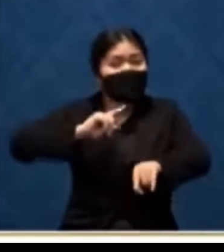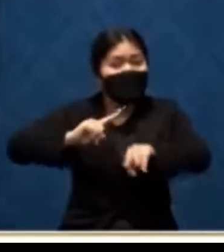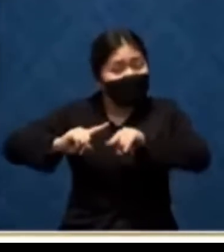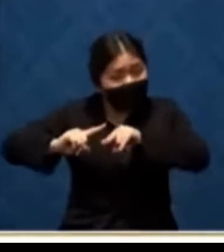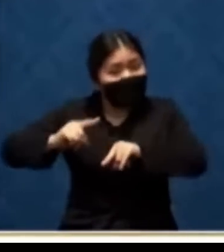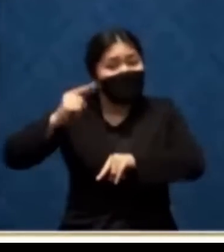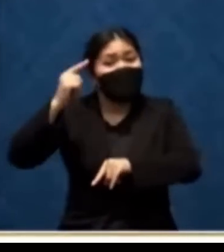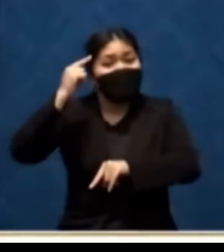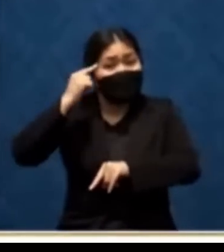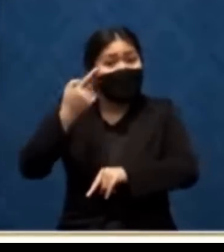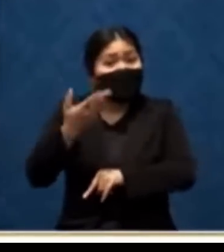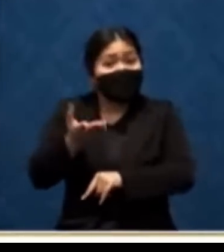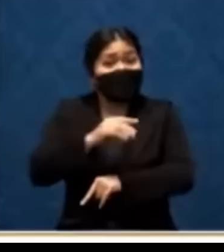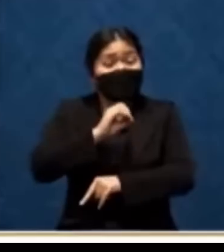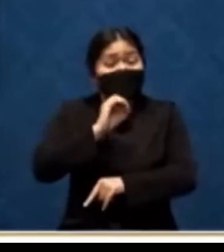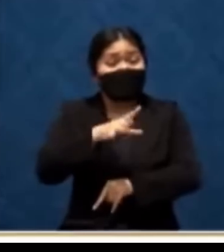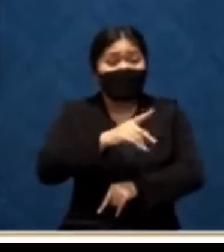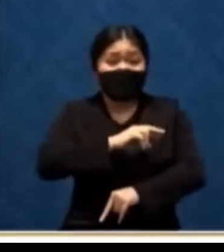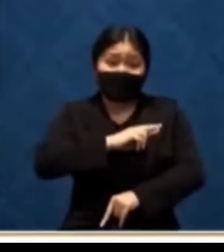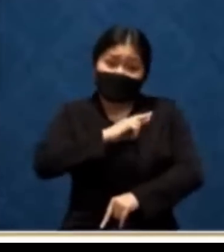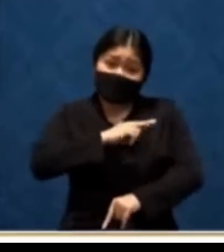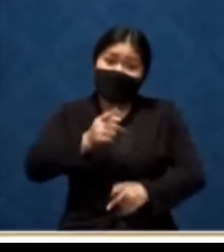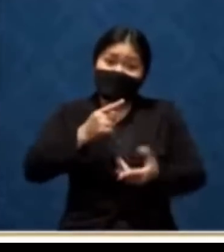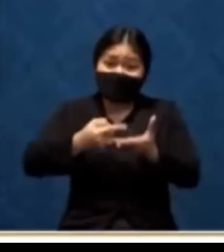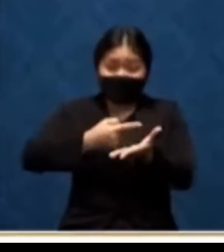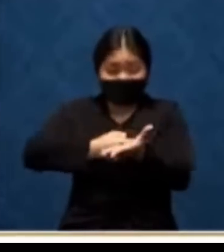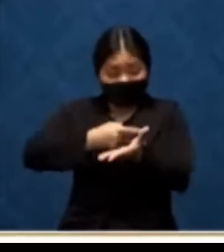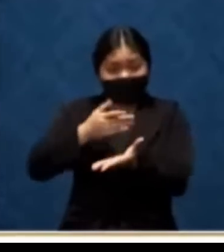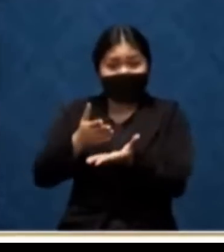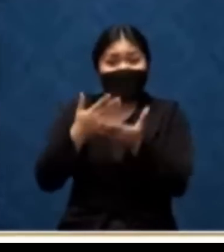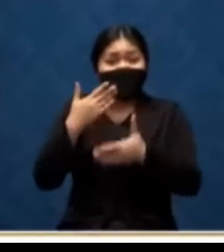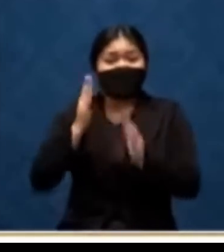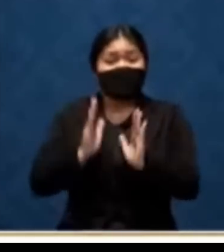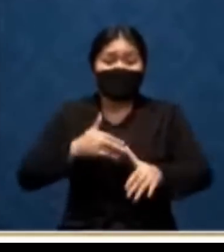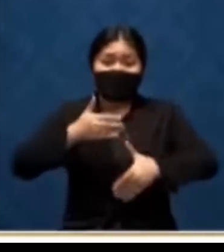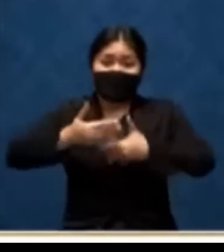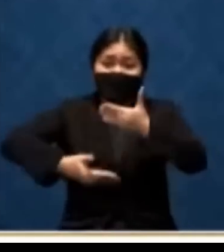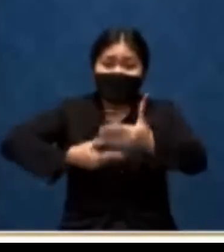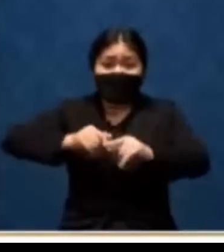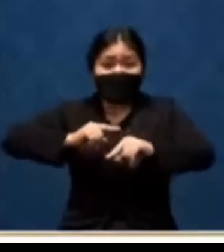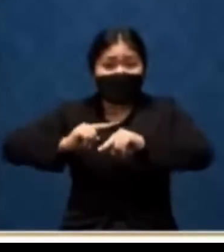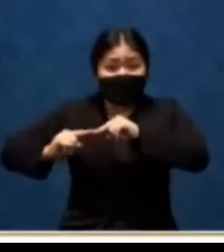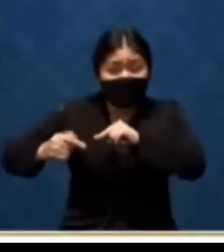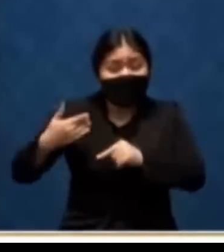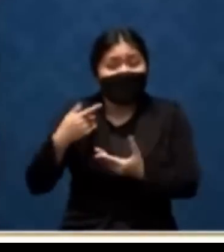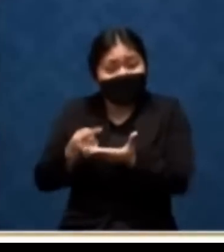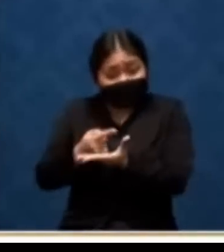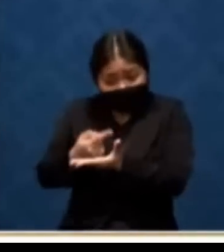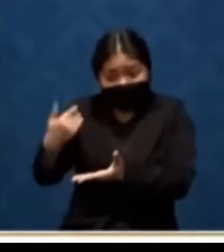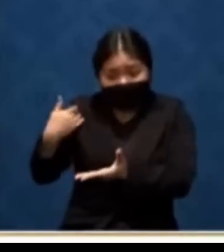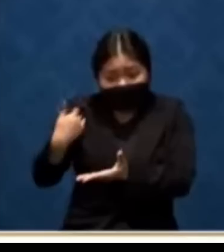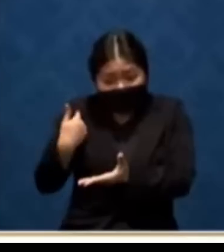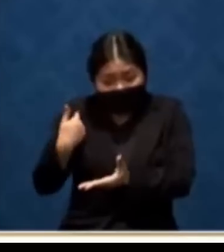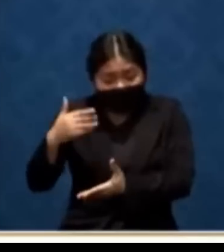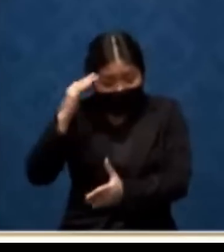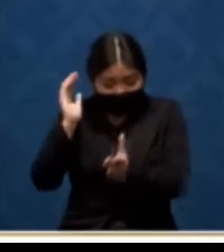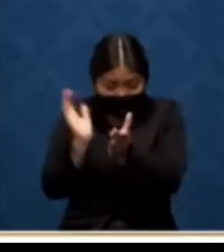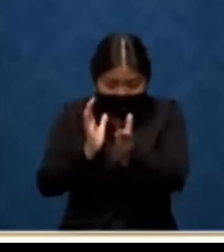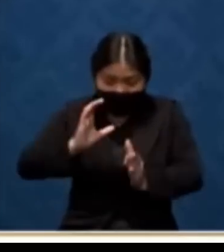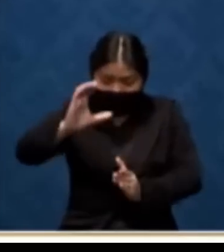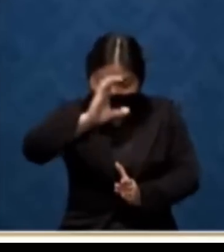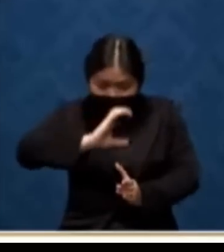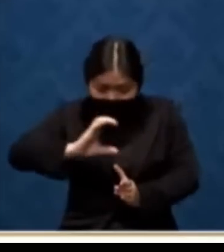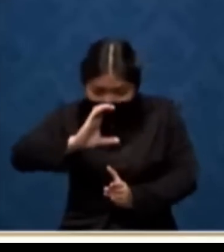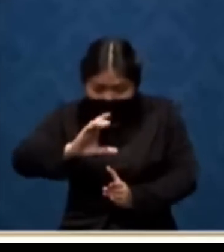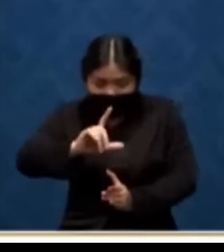างครับว่าตัวเองเป็นที่ปรึกษาพ่อค้าไทยในพระบรมชูปถัมภ์พอตำรวจไปค้นย่านลำลูกกาเ